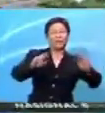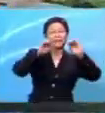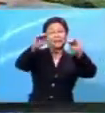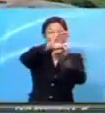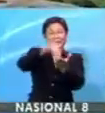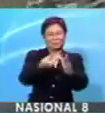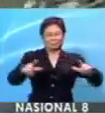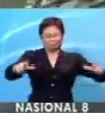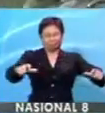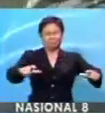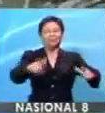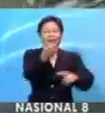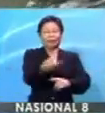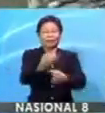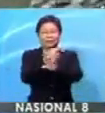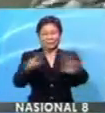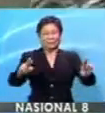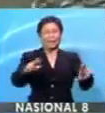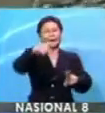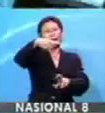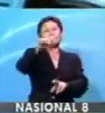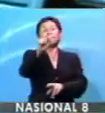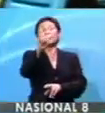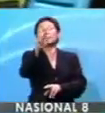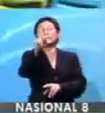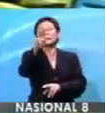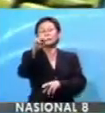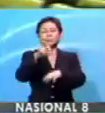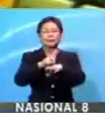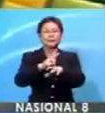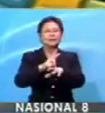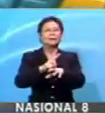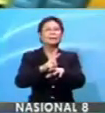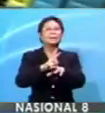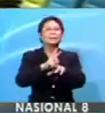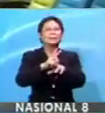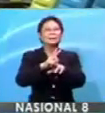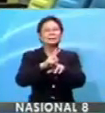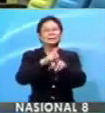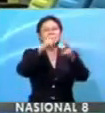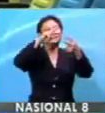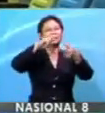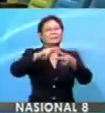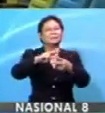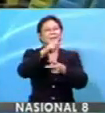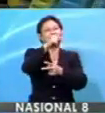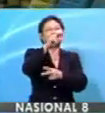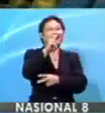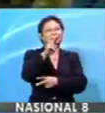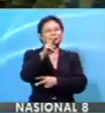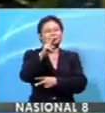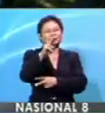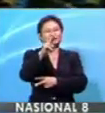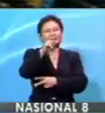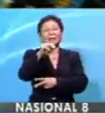cer yang berlokasi di platinum Central di KL Sentral ialah sebuah auditorium serba lengkap yang boleh